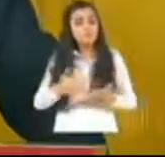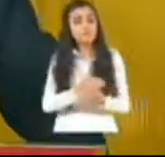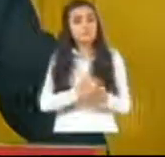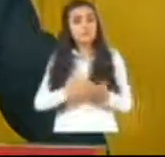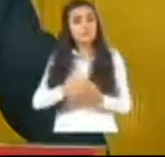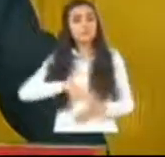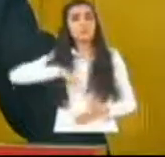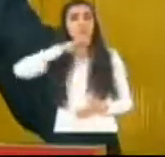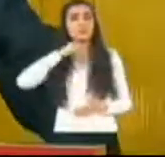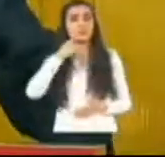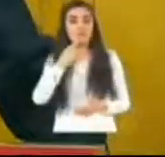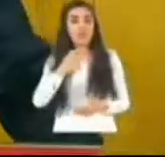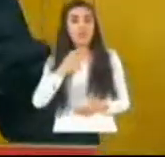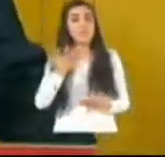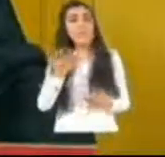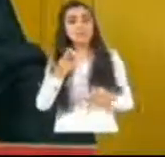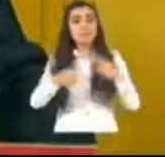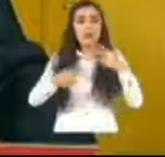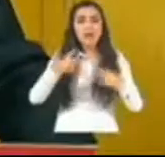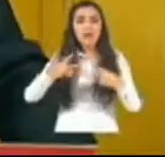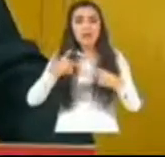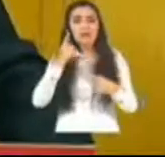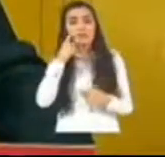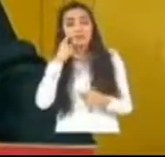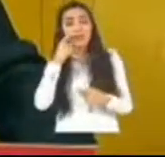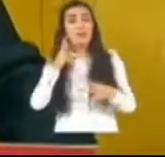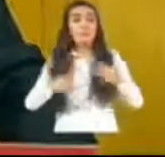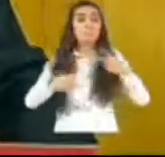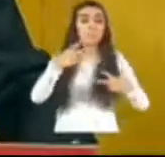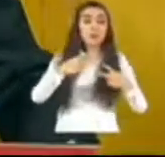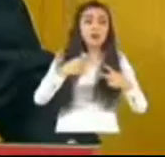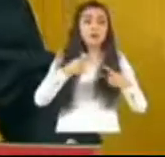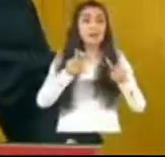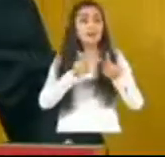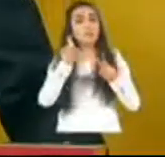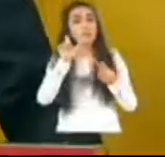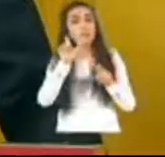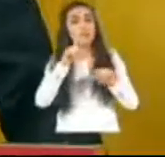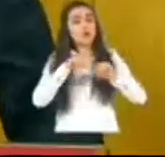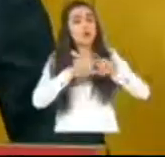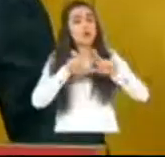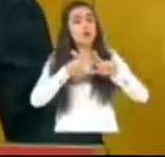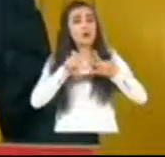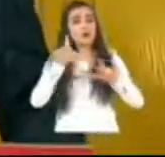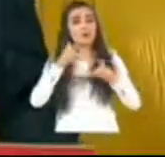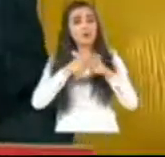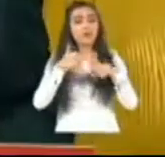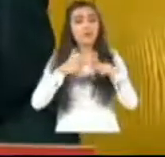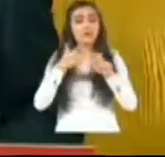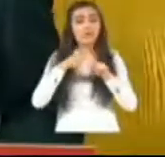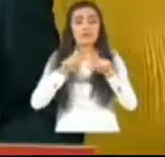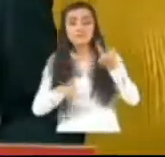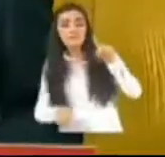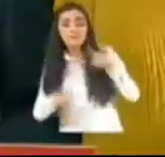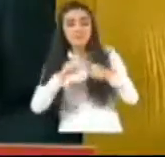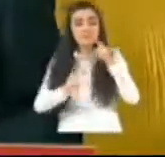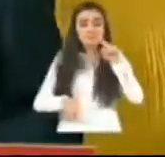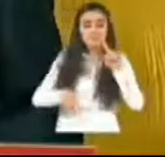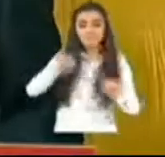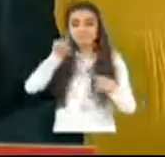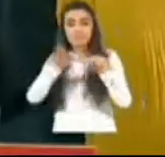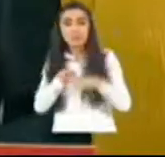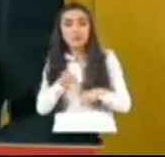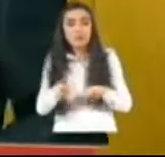doluyuz. Bazen iktidarda, bazen muhalefette, siyasetin inişli çıkışlı